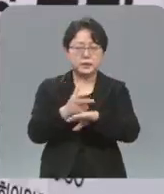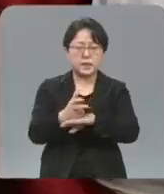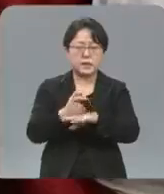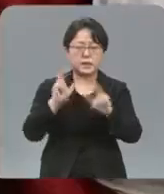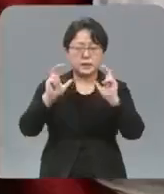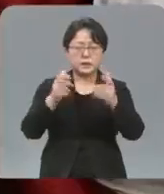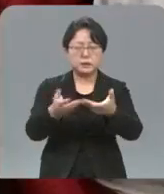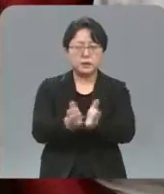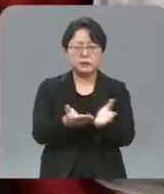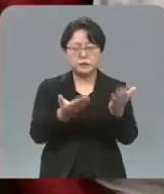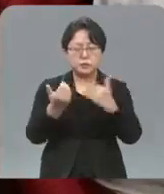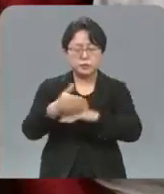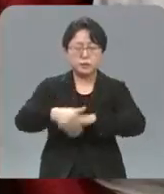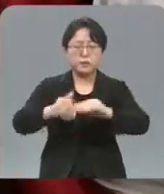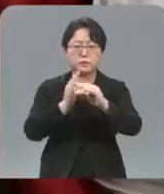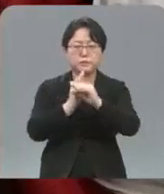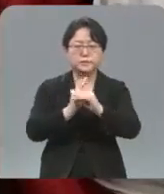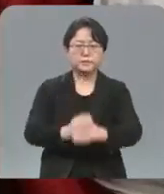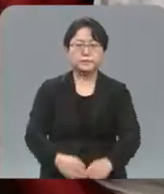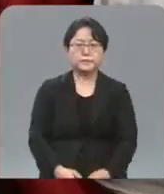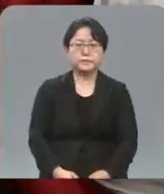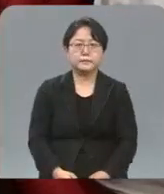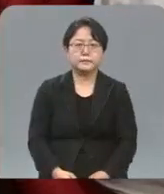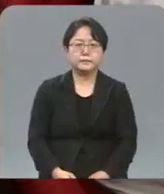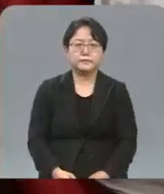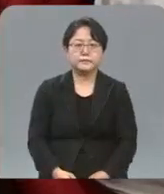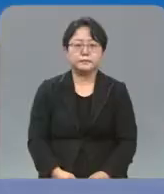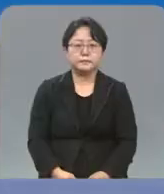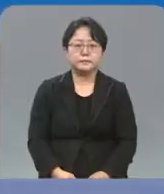국가산단 유치를 추진하고 있습니다.